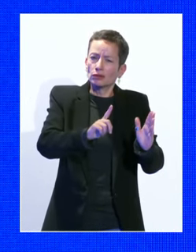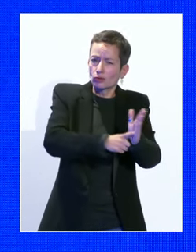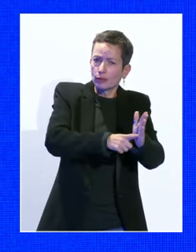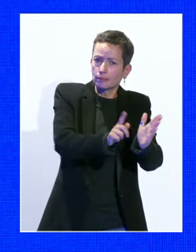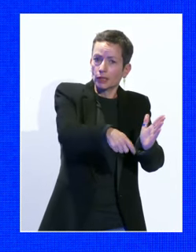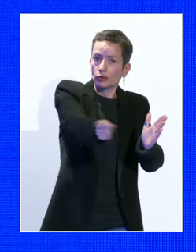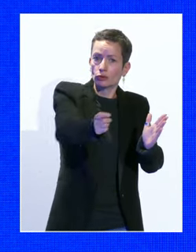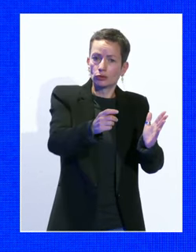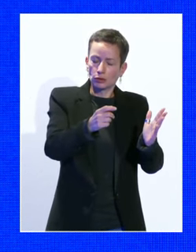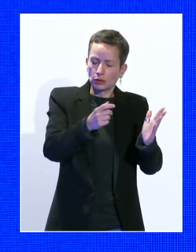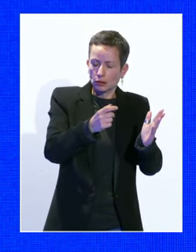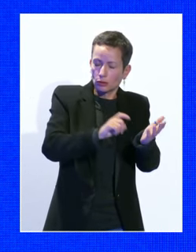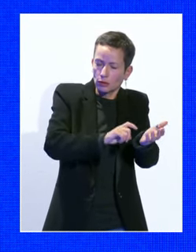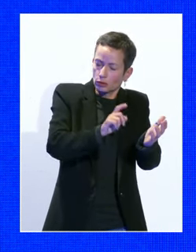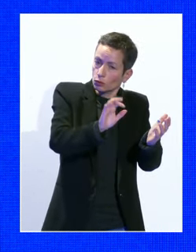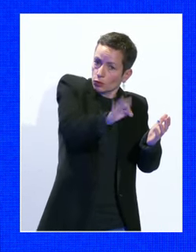louables,